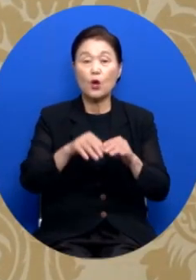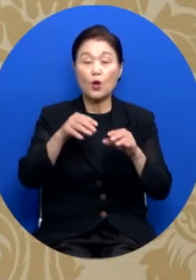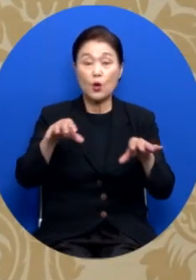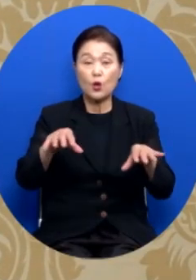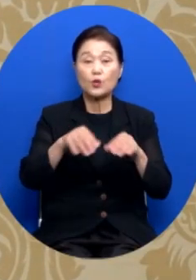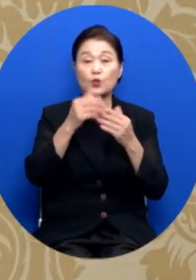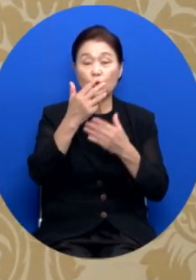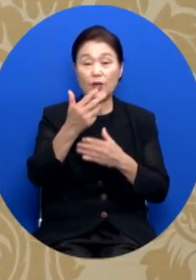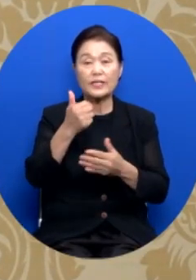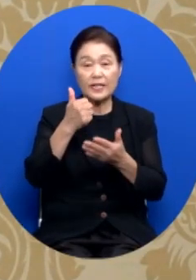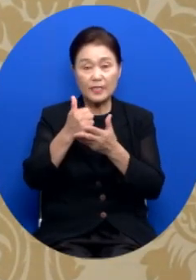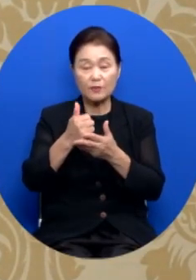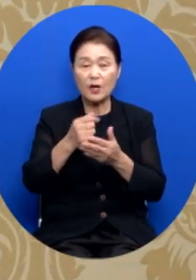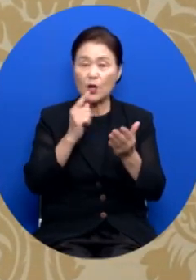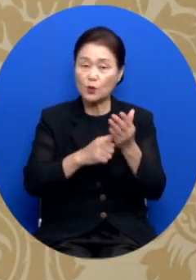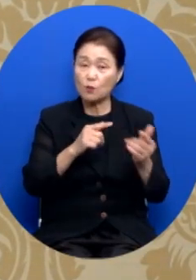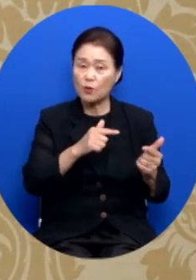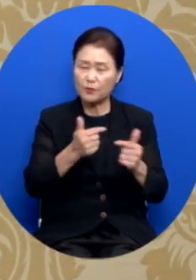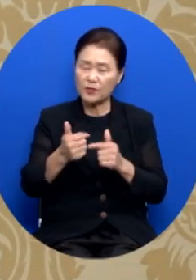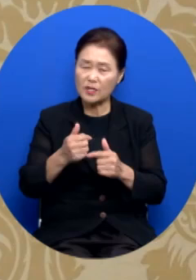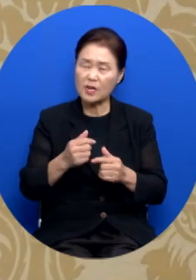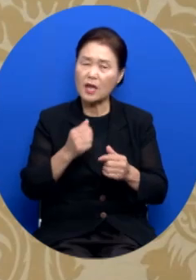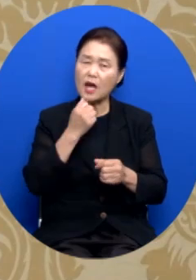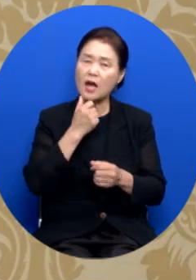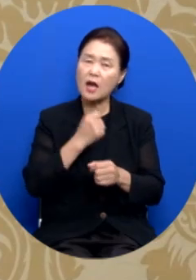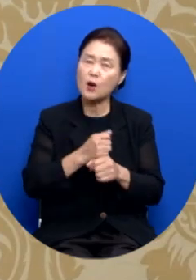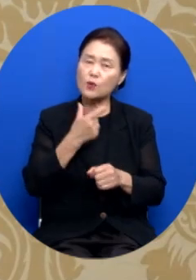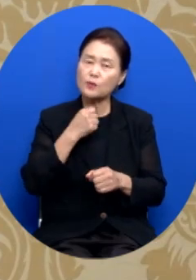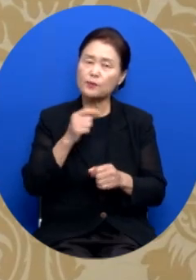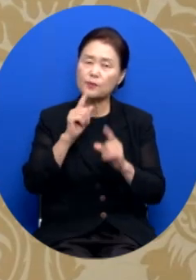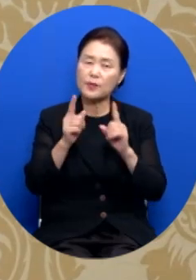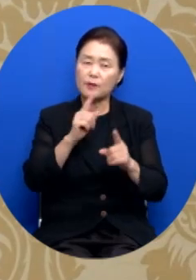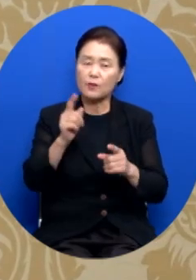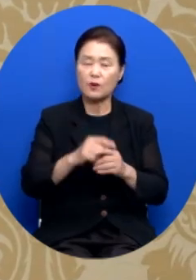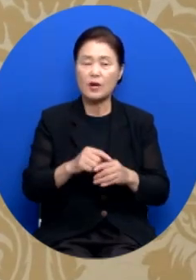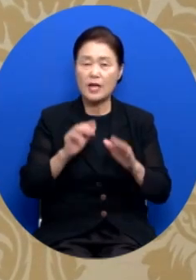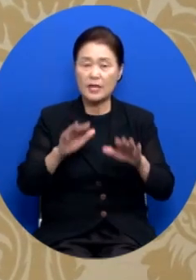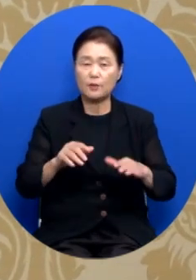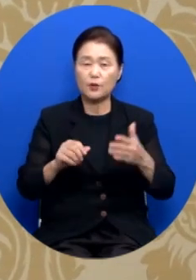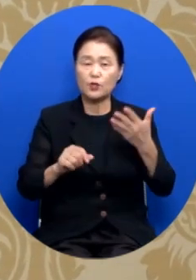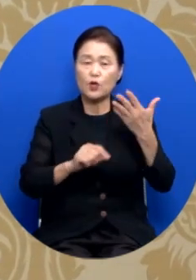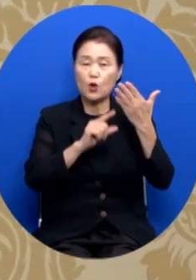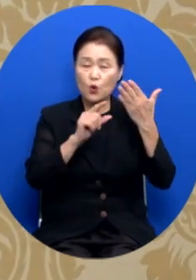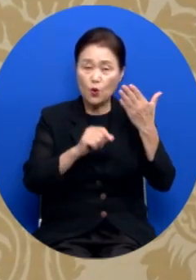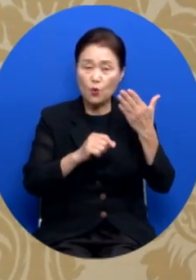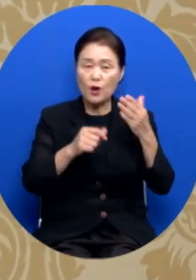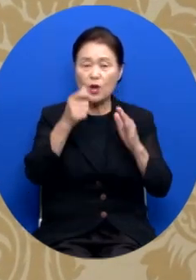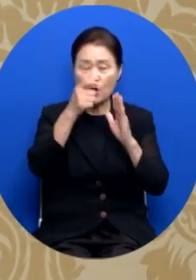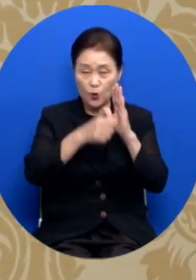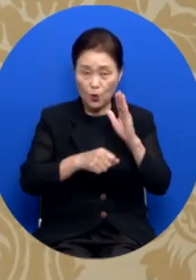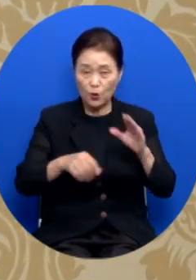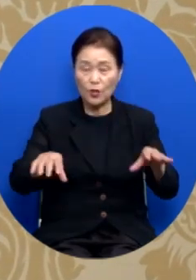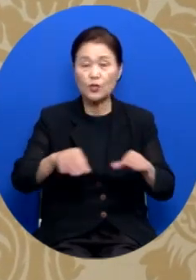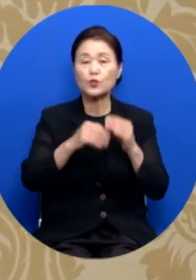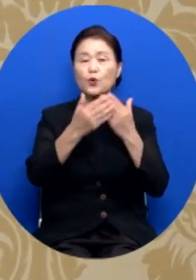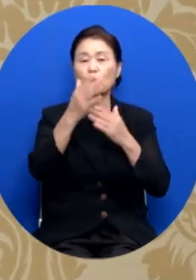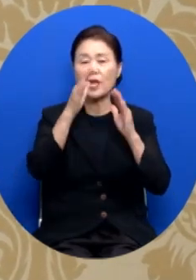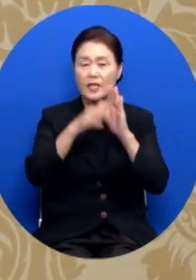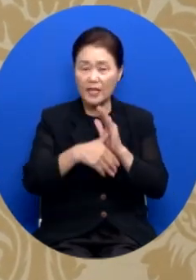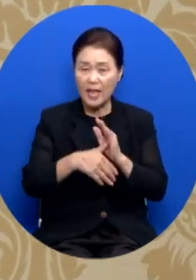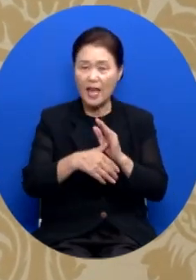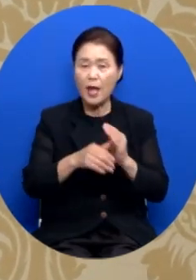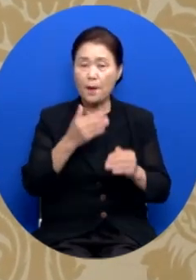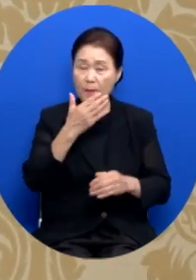이야기는 이번 9월 총회 때에 우리 총회에서 가능하다면